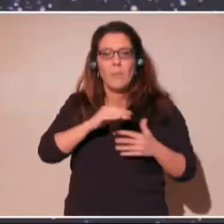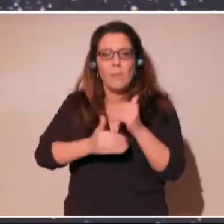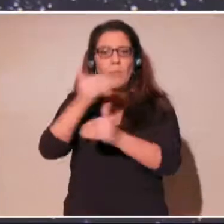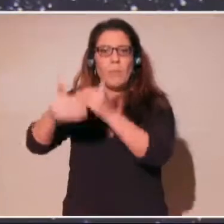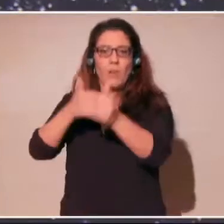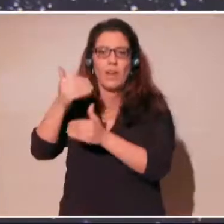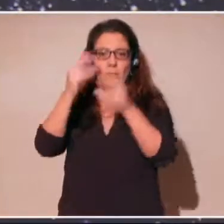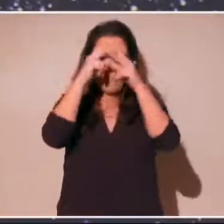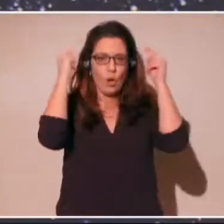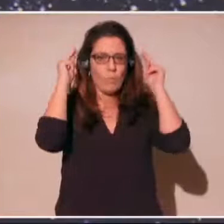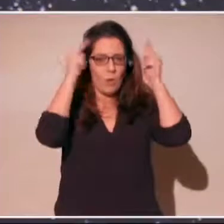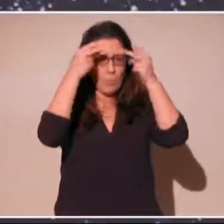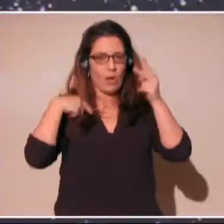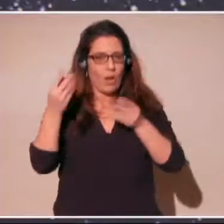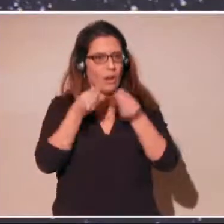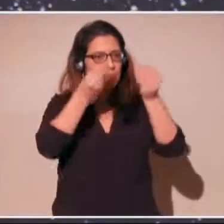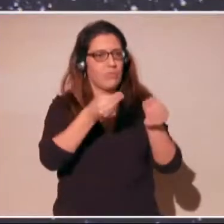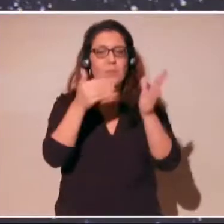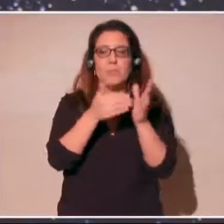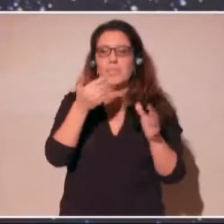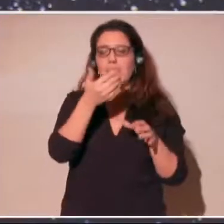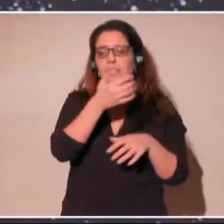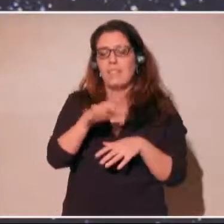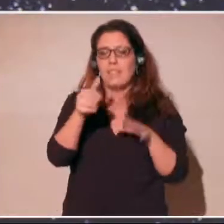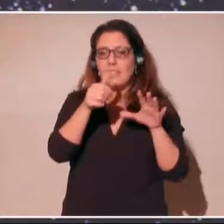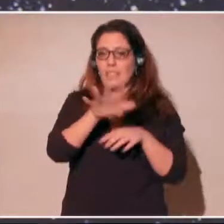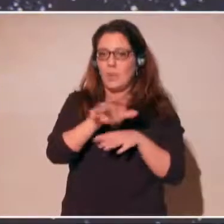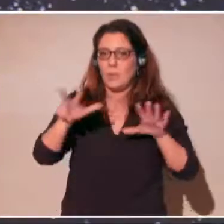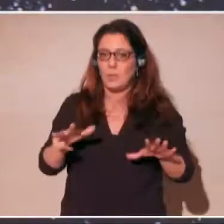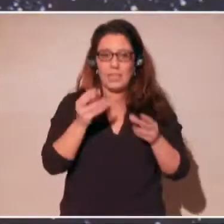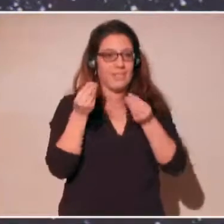l'empereur en 1868, tu remets le tien au président Macron.